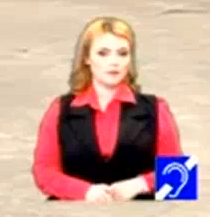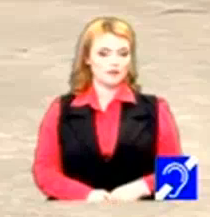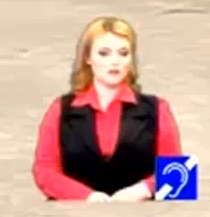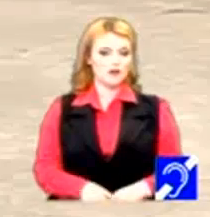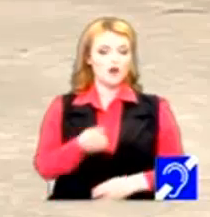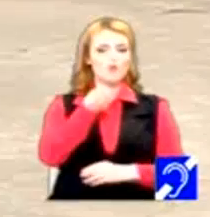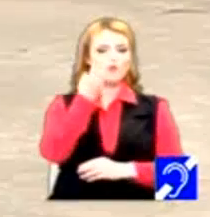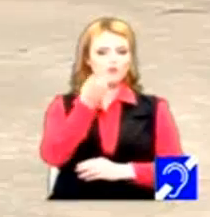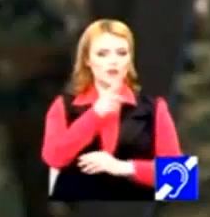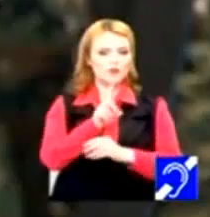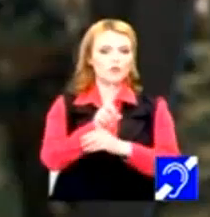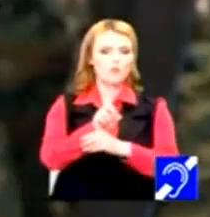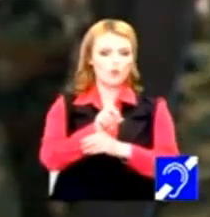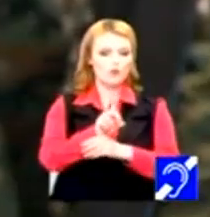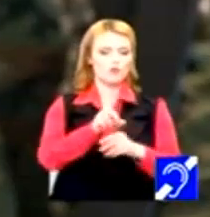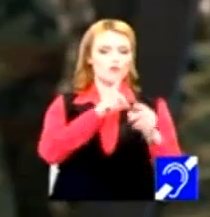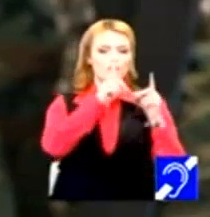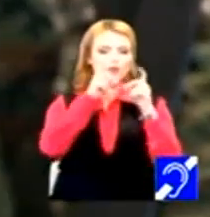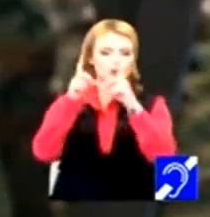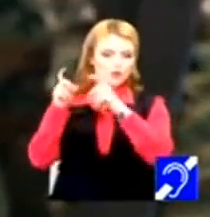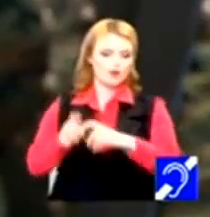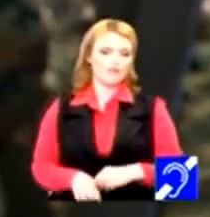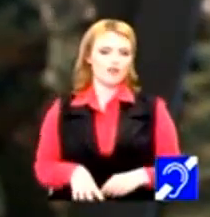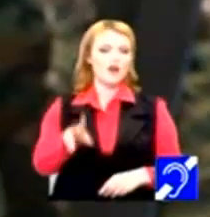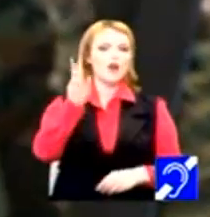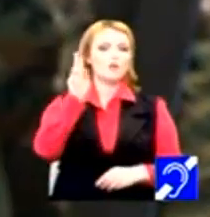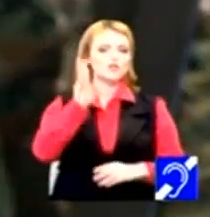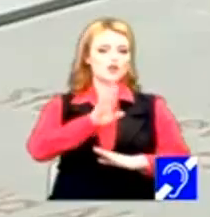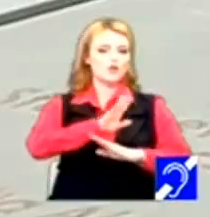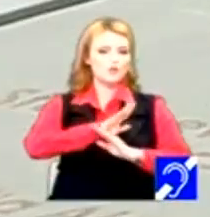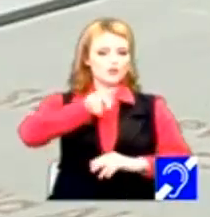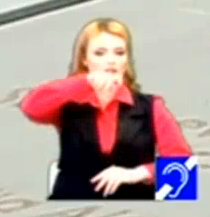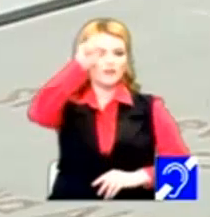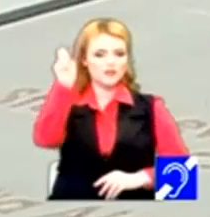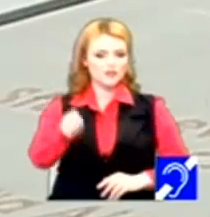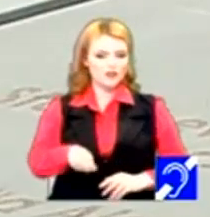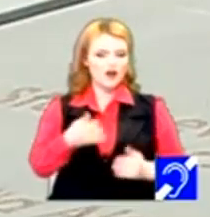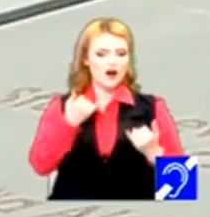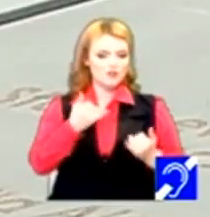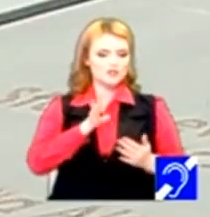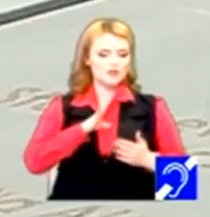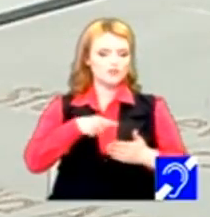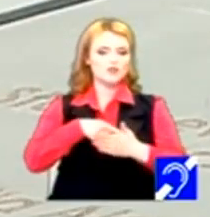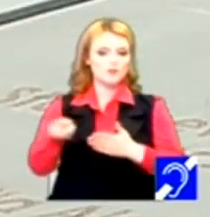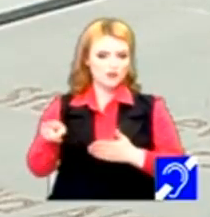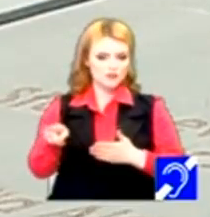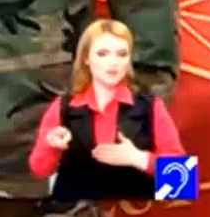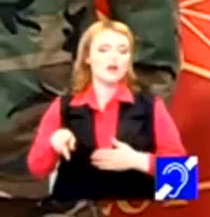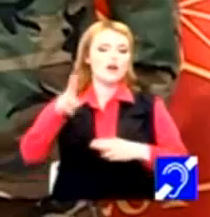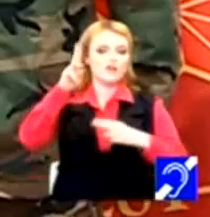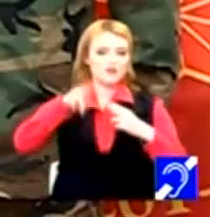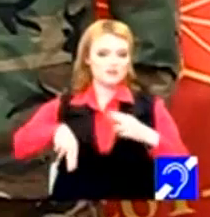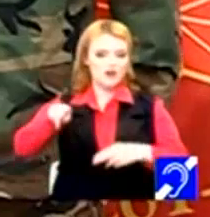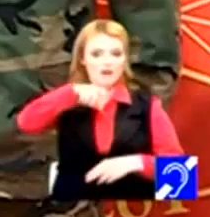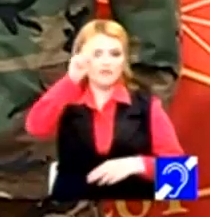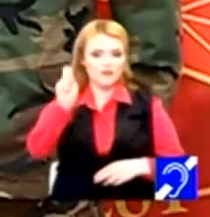Cu flori, lumânări și cu pozele îndoliate ale eroilor căzuți pe câmpul de luptă, a fost marcat astăzi sfârșitul sângerosului